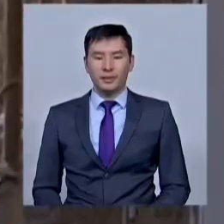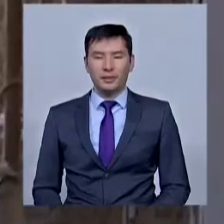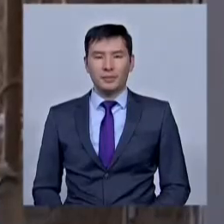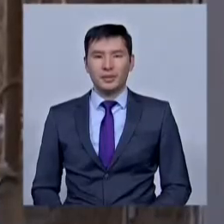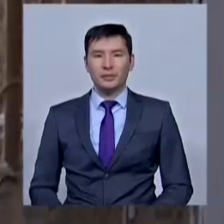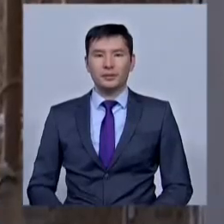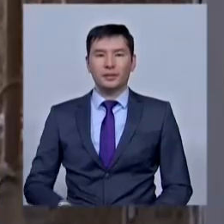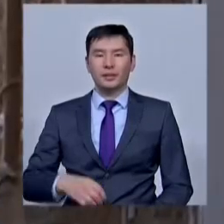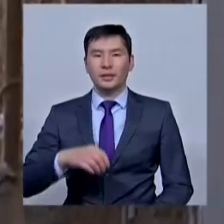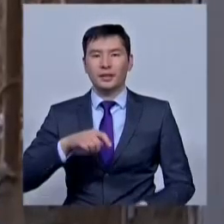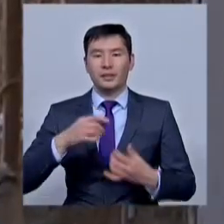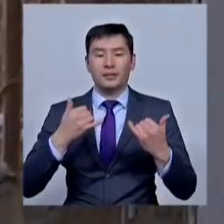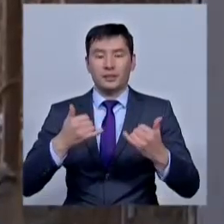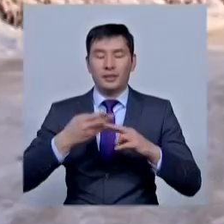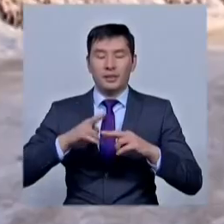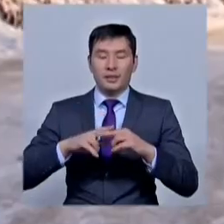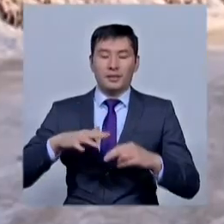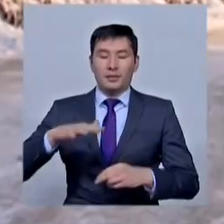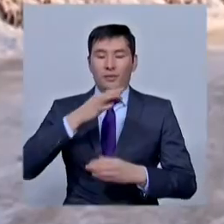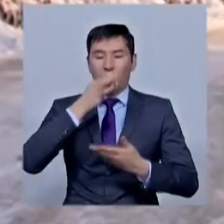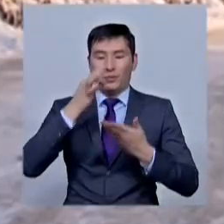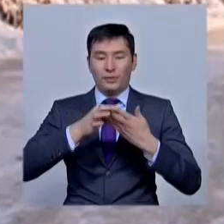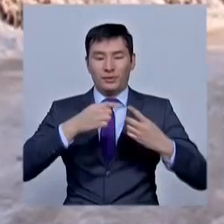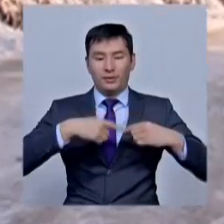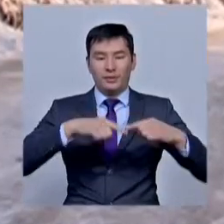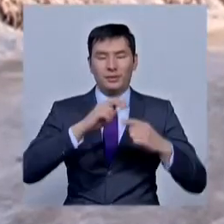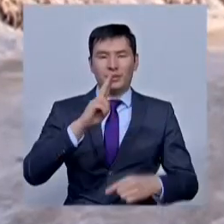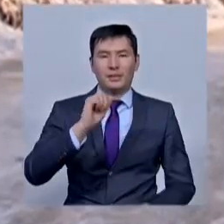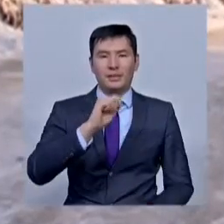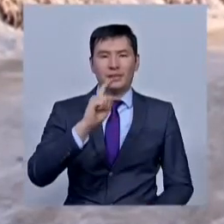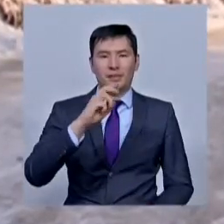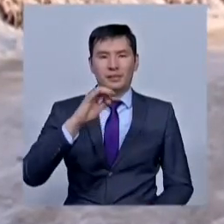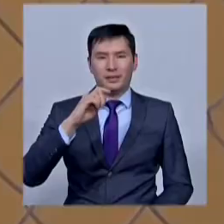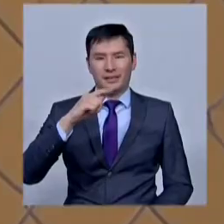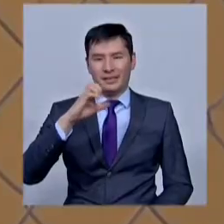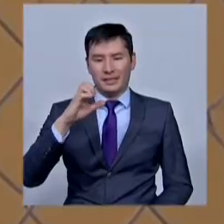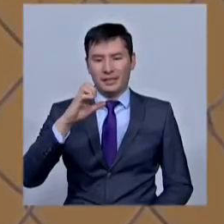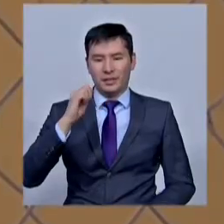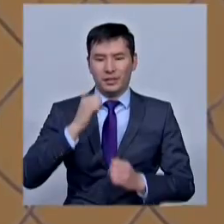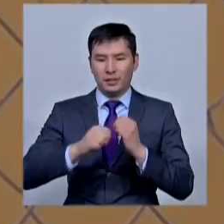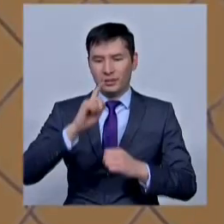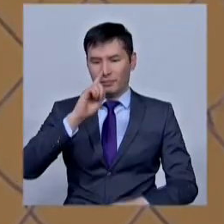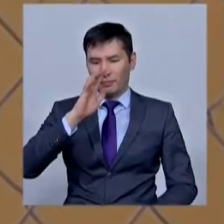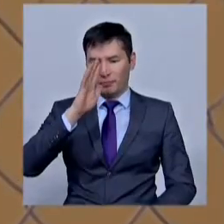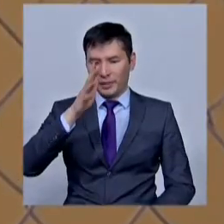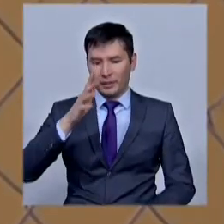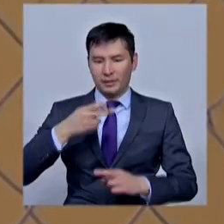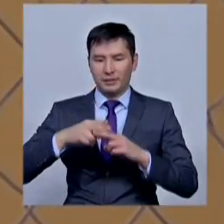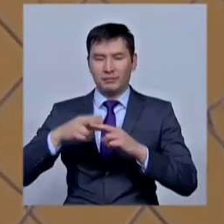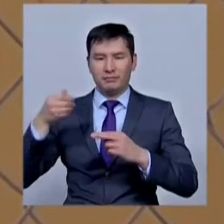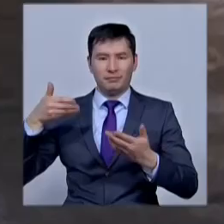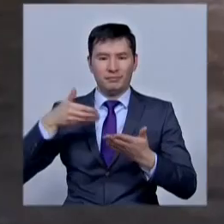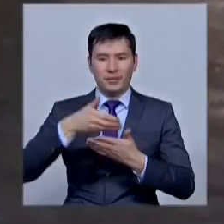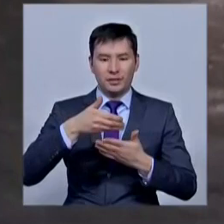шаһарды көгілдір отынмен қамтамасыз етуге жауапты мекеме Қазтрансгаз аймақ әр 5 жыл сайын инвестициялық бағдарлама әзірлейді. Соның